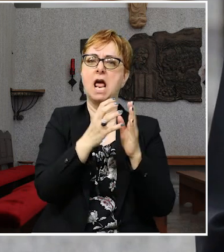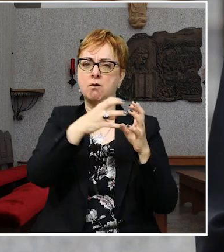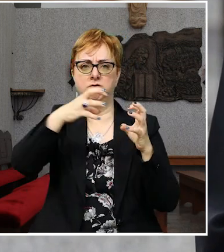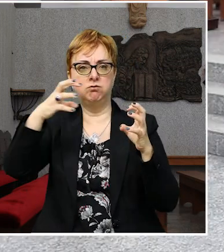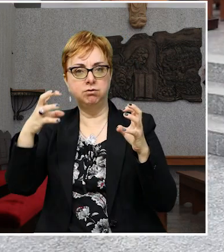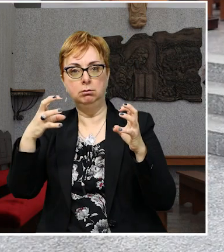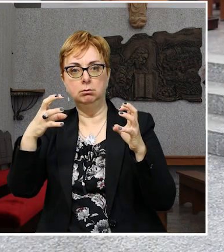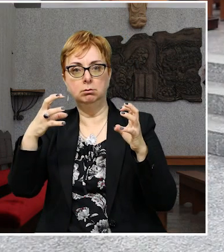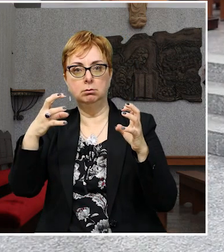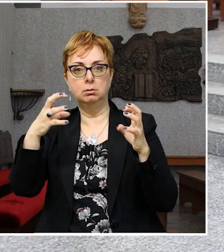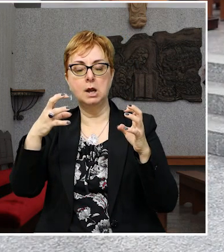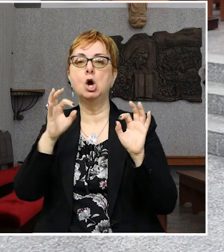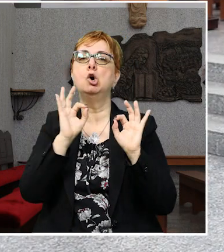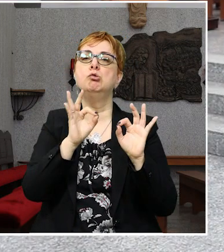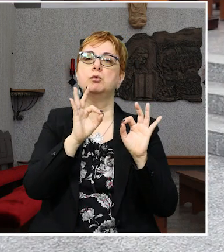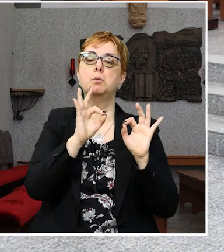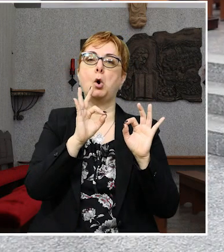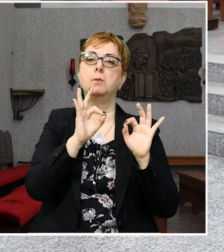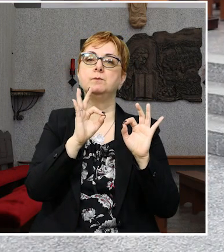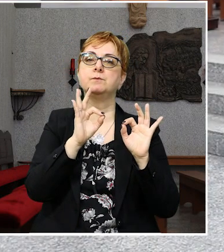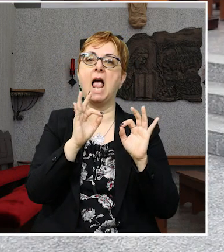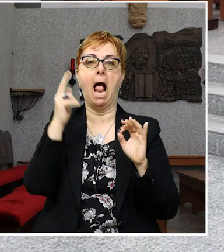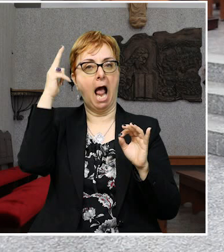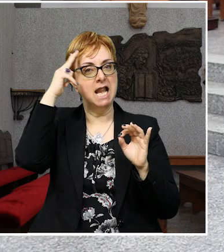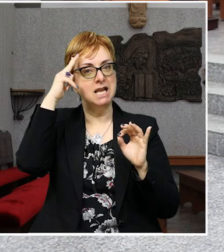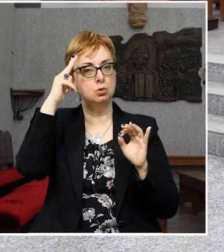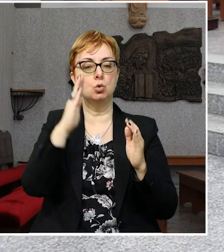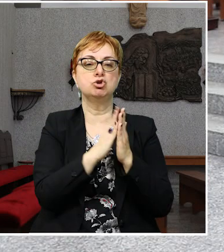dei Salmi nascono ad un tempo nella